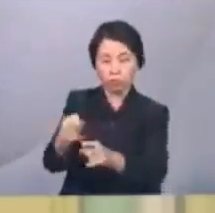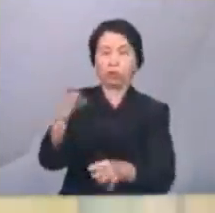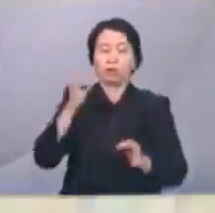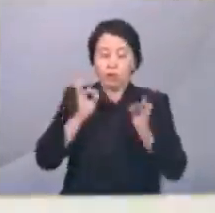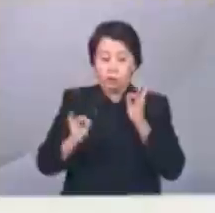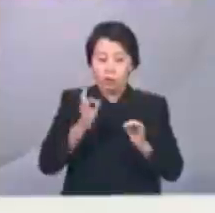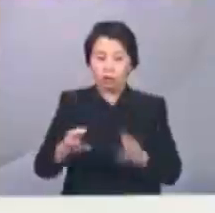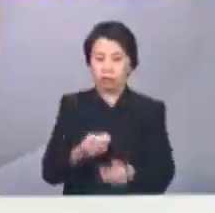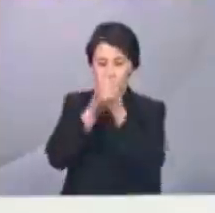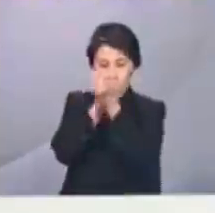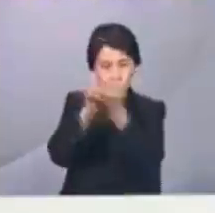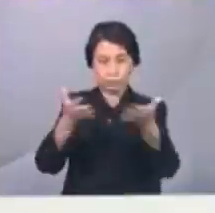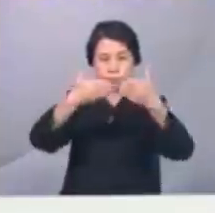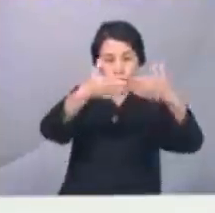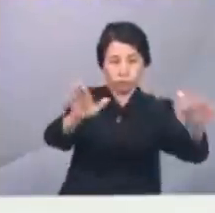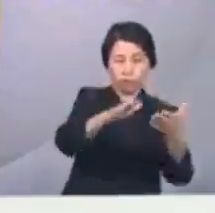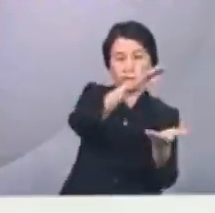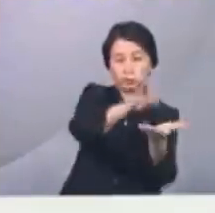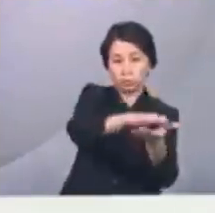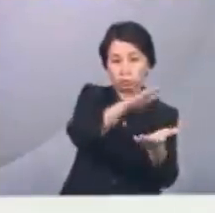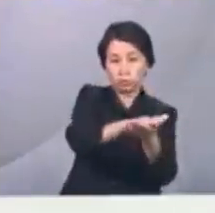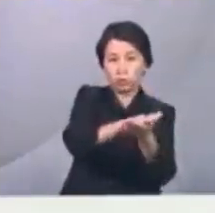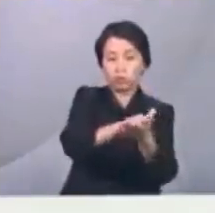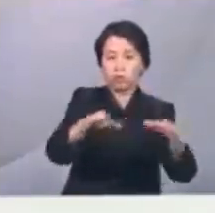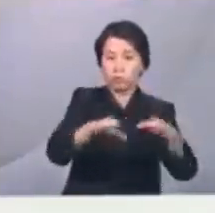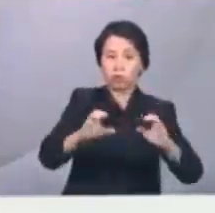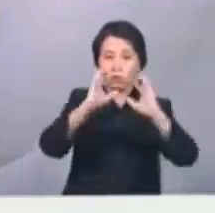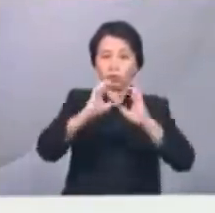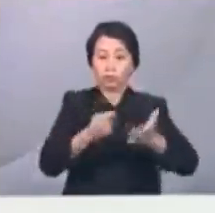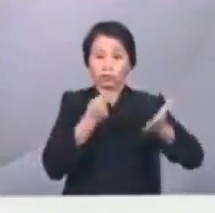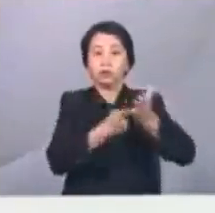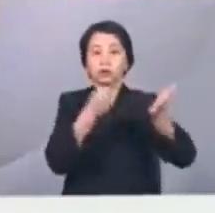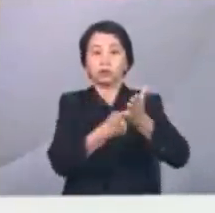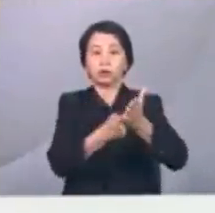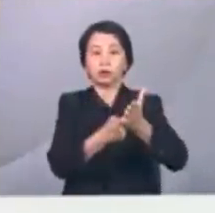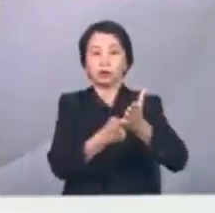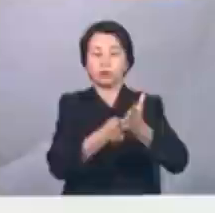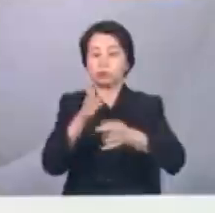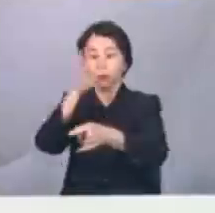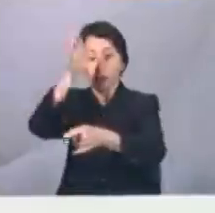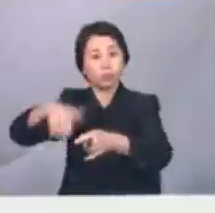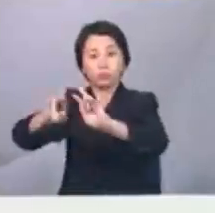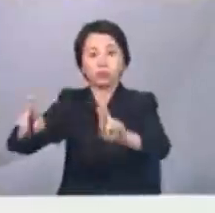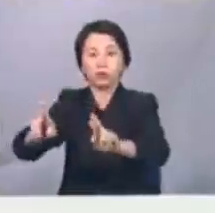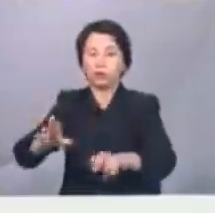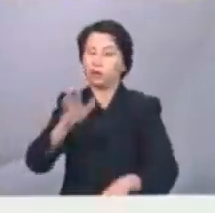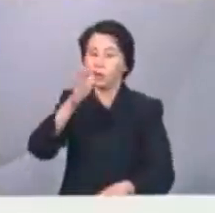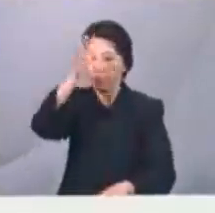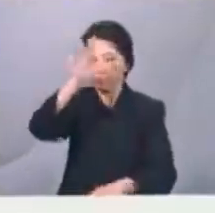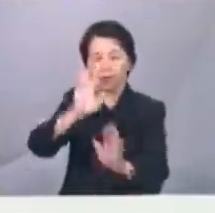jika pengumuman pembukaan semula sekolah dibuat secara tiba-tiba. Ibu bapa tidak perlu